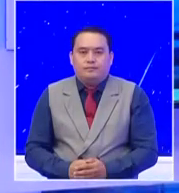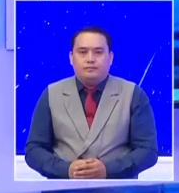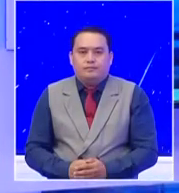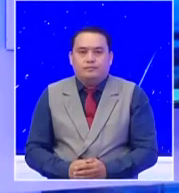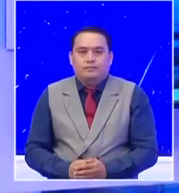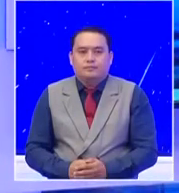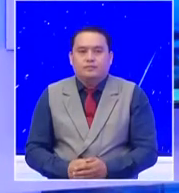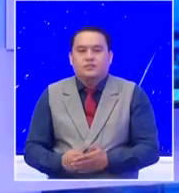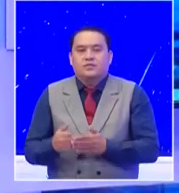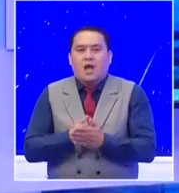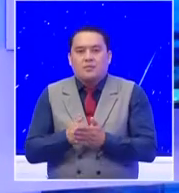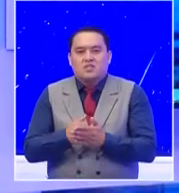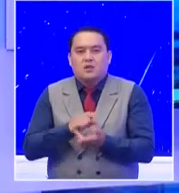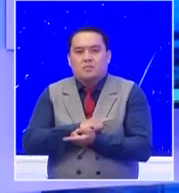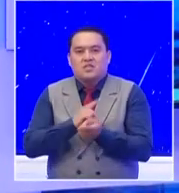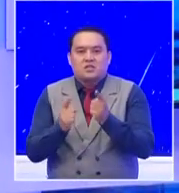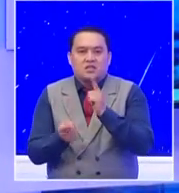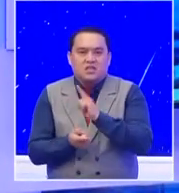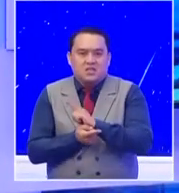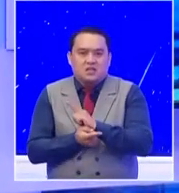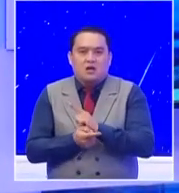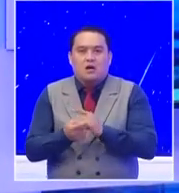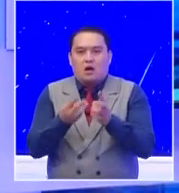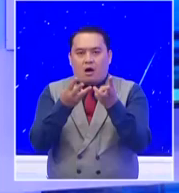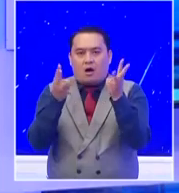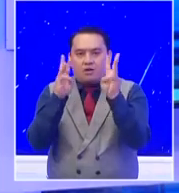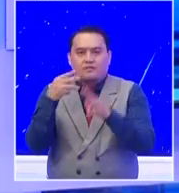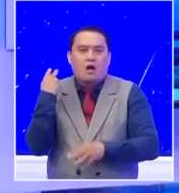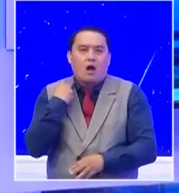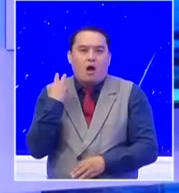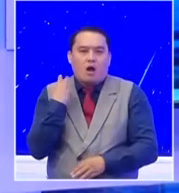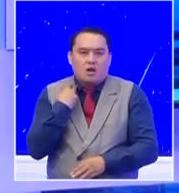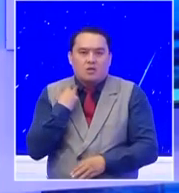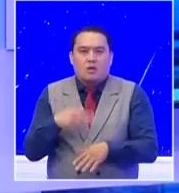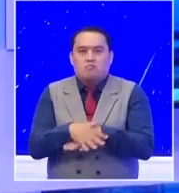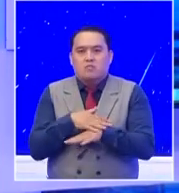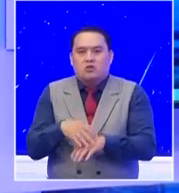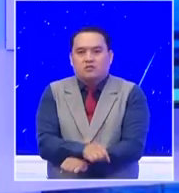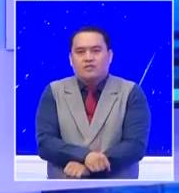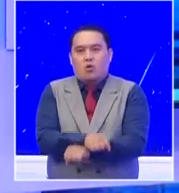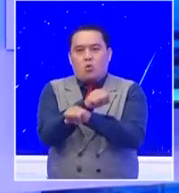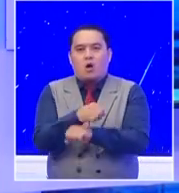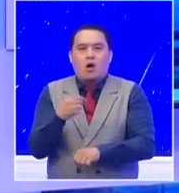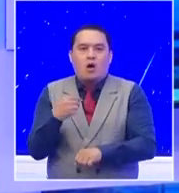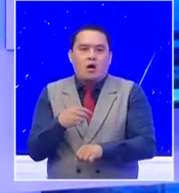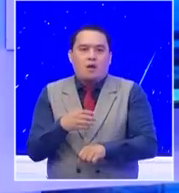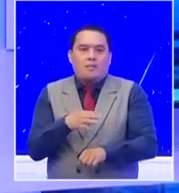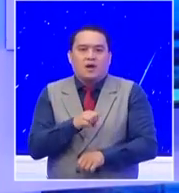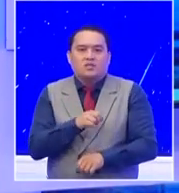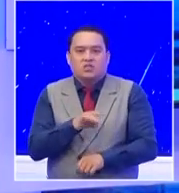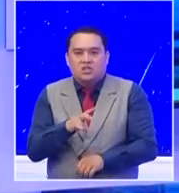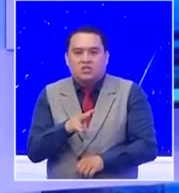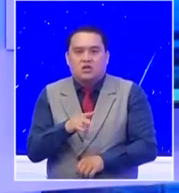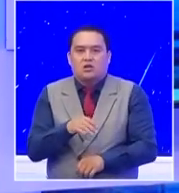Добиться перемен и справедливости в Соединенном Королевстве хотят британцы. Они массово вышли на улицы Лондона, Бристоля,